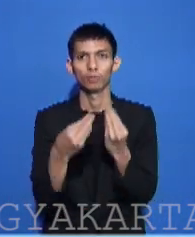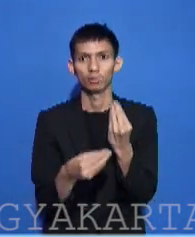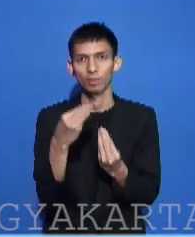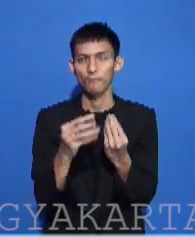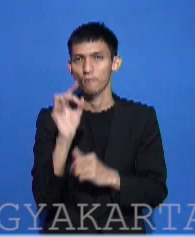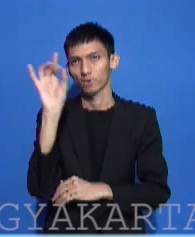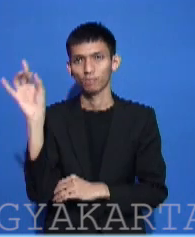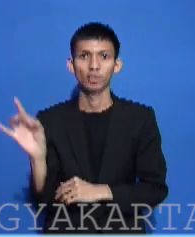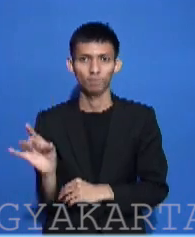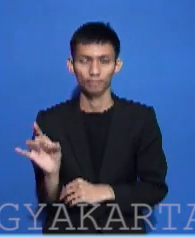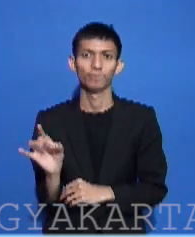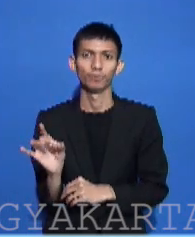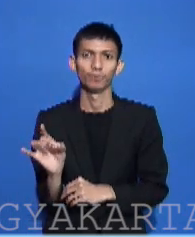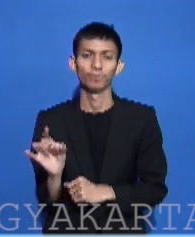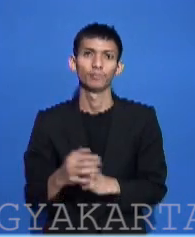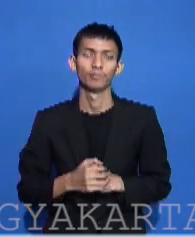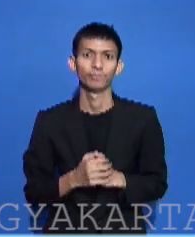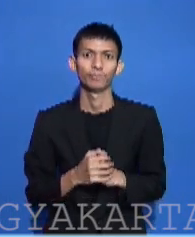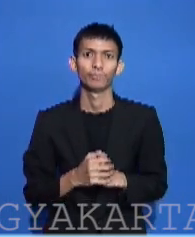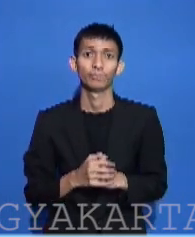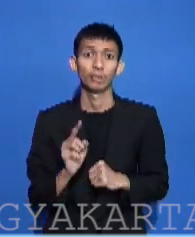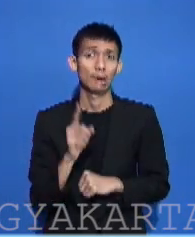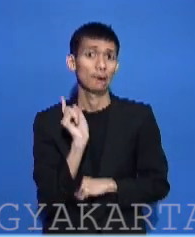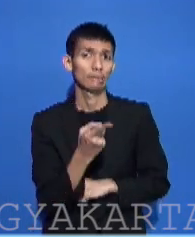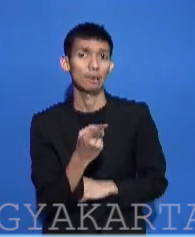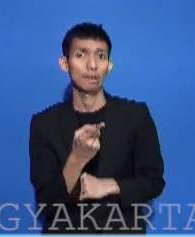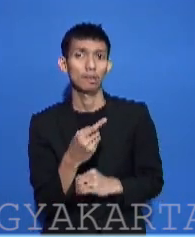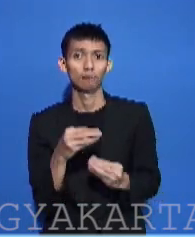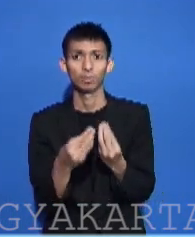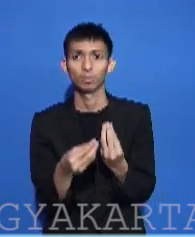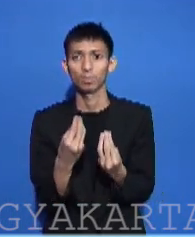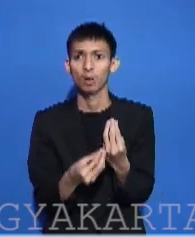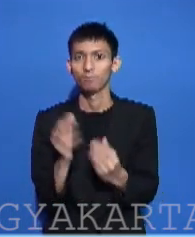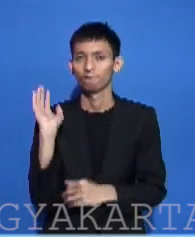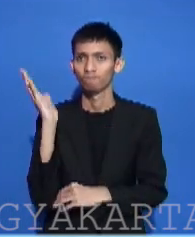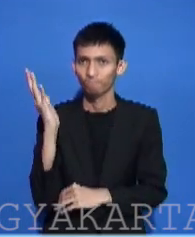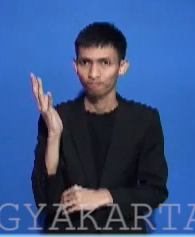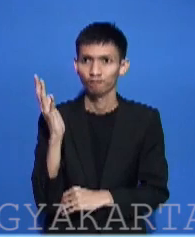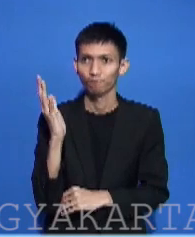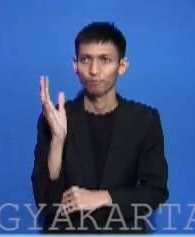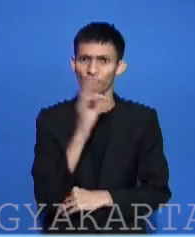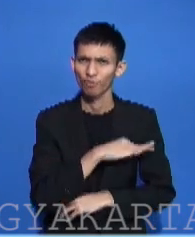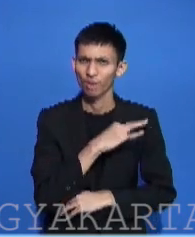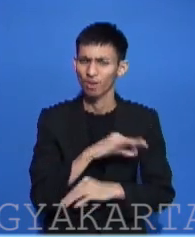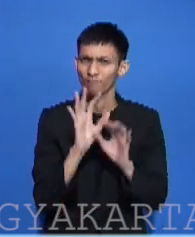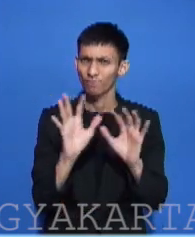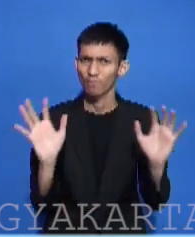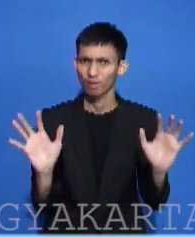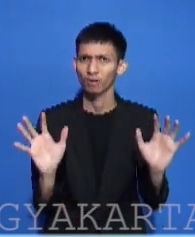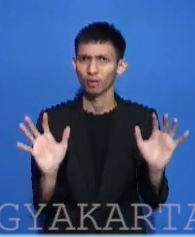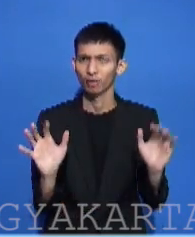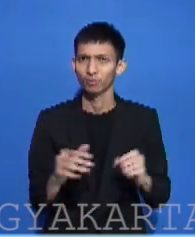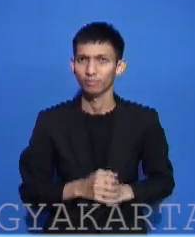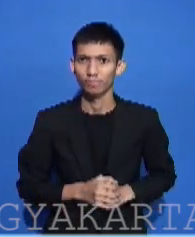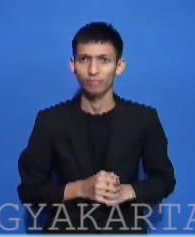kaktus ingkang kawuningan pilih tanaman pisang mojotakan satu Galing tanaman wong Engkang kata bupatipun Mas Doyo peranganipun